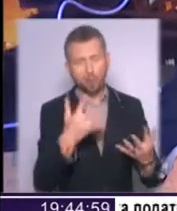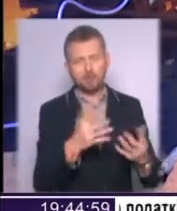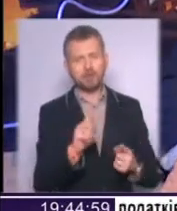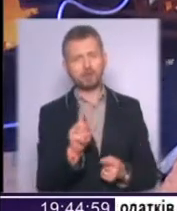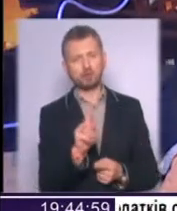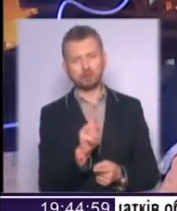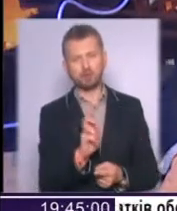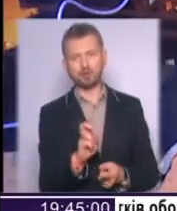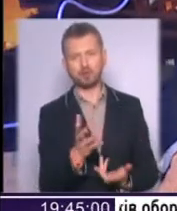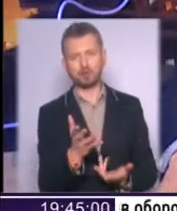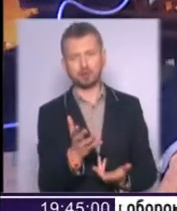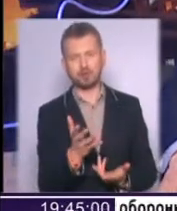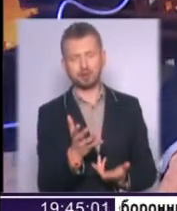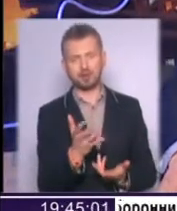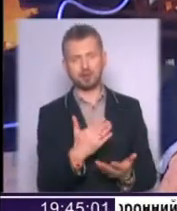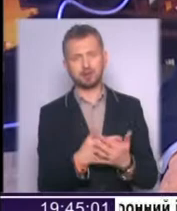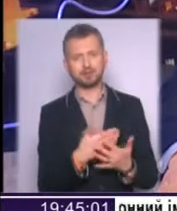щоб, скажімо так,